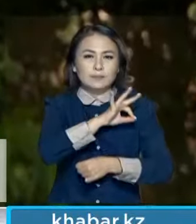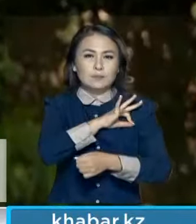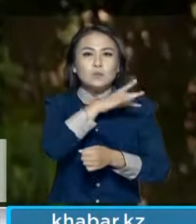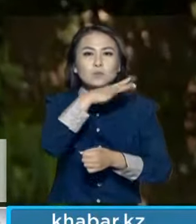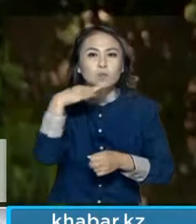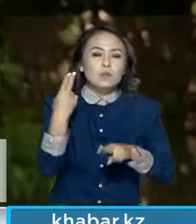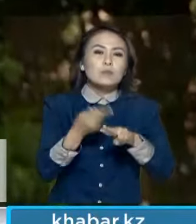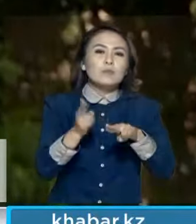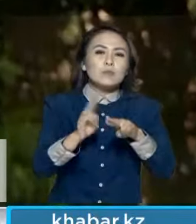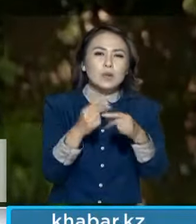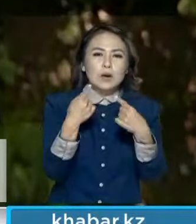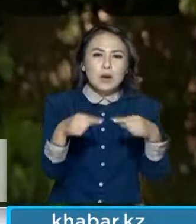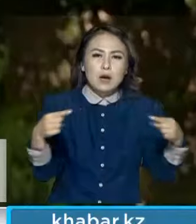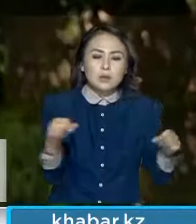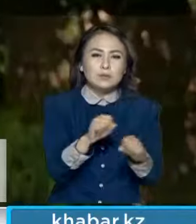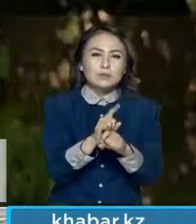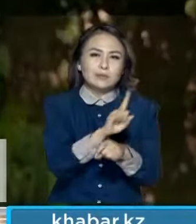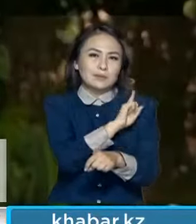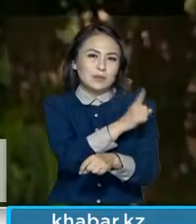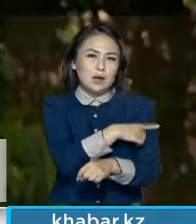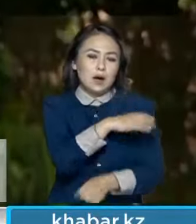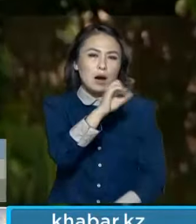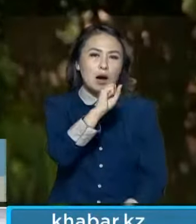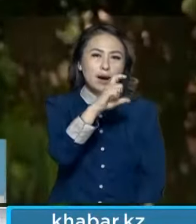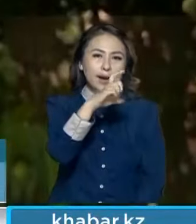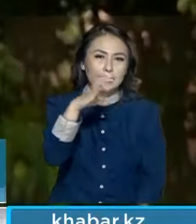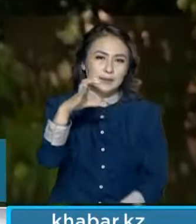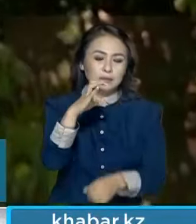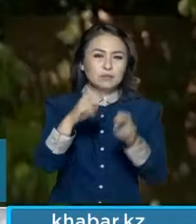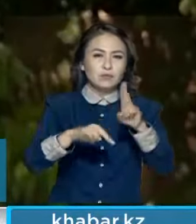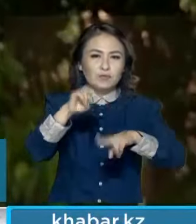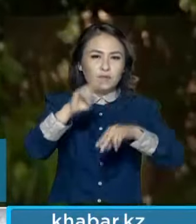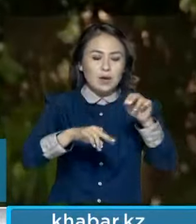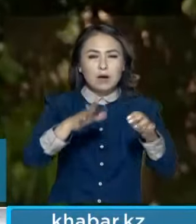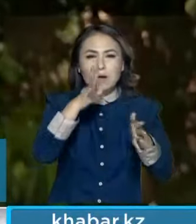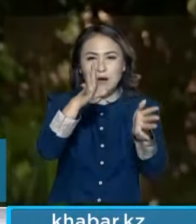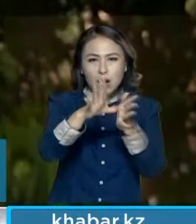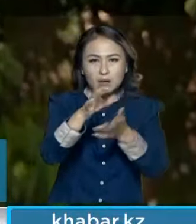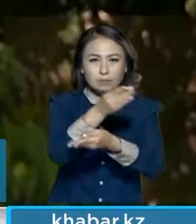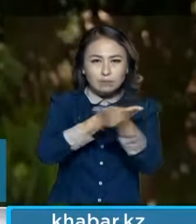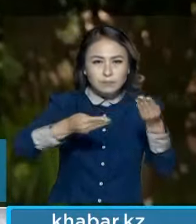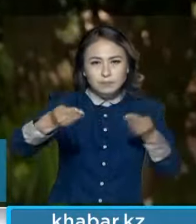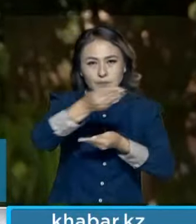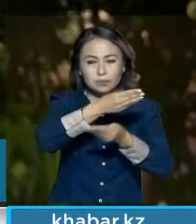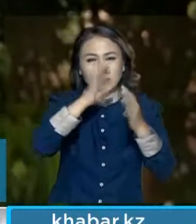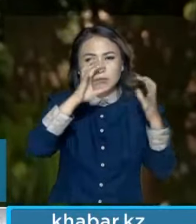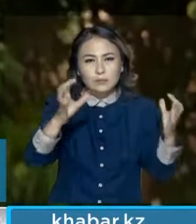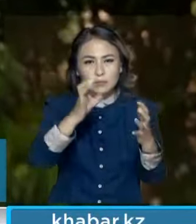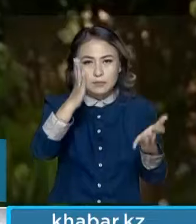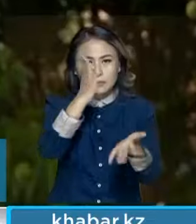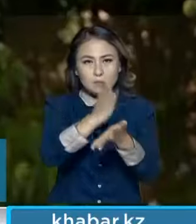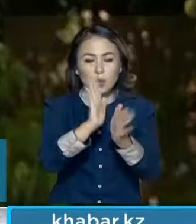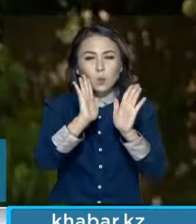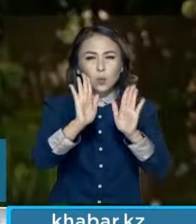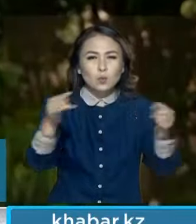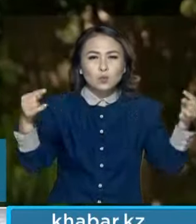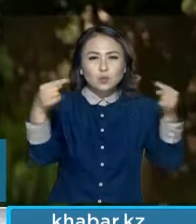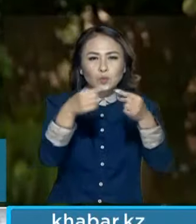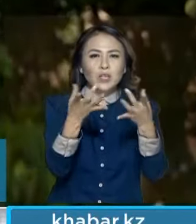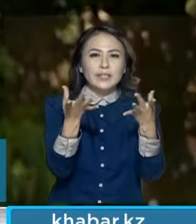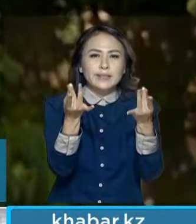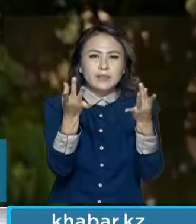көп. Сондықтан түрлі қуаттағы АЭС-терді салу, энергия алмасу процесін сақтап тұруға бағытталған. Тек белгілі бір